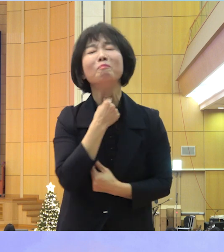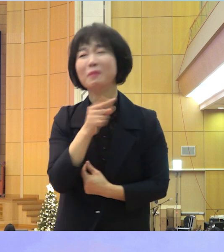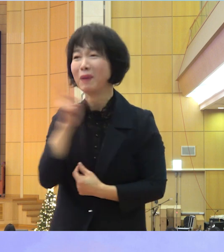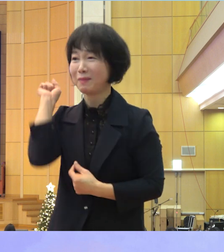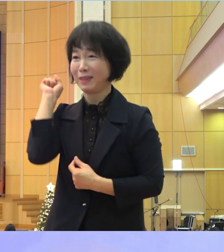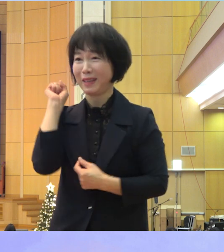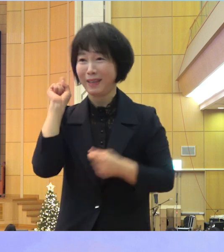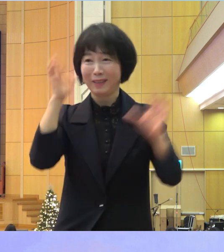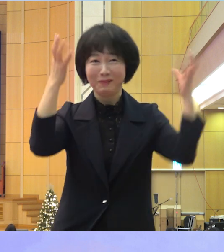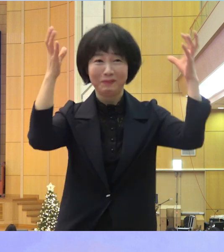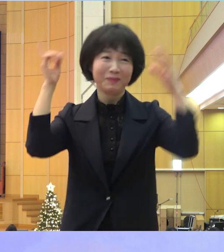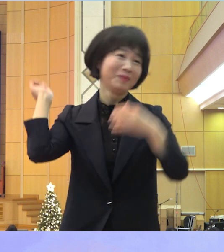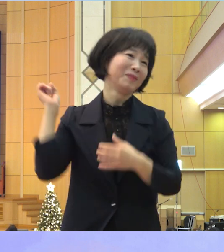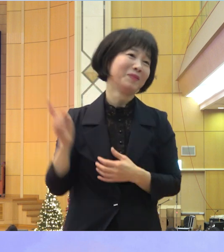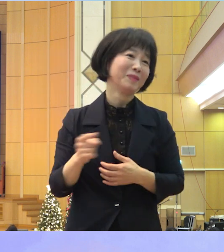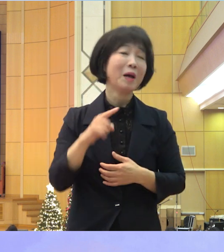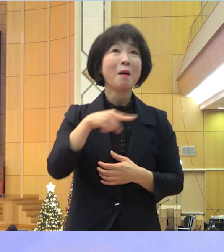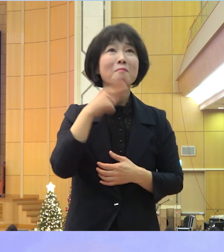이게